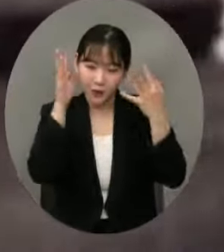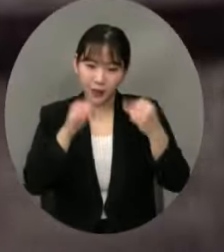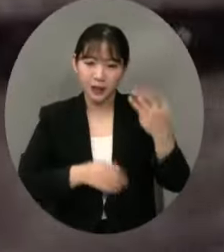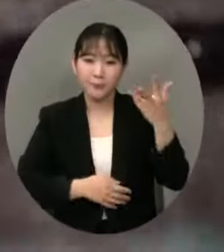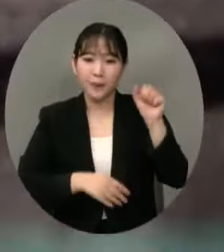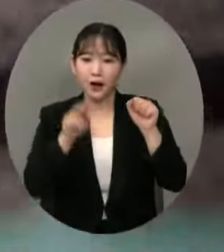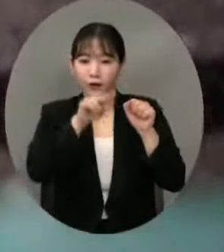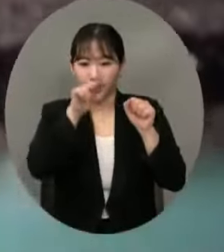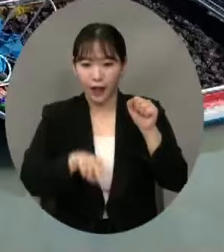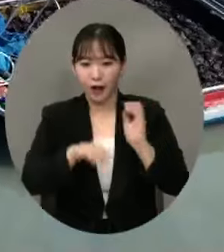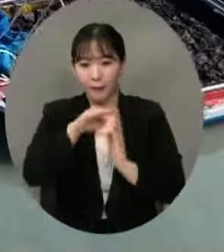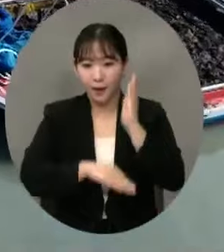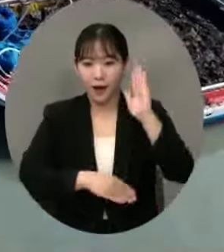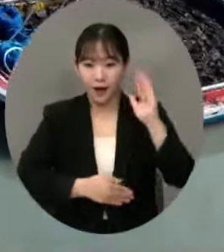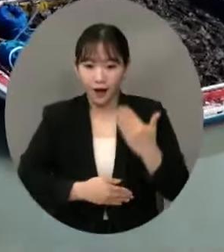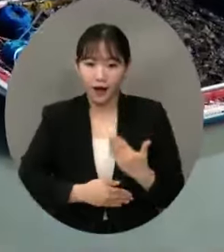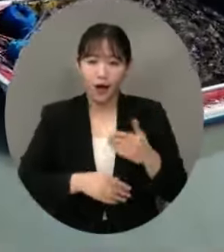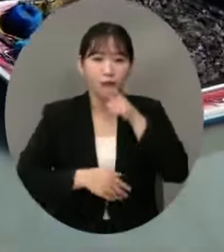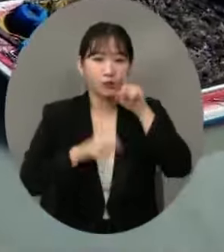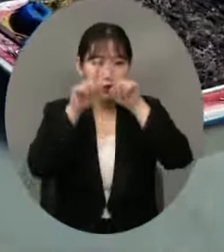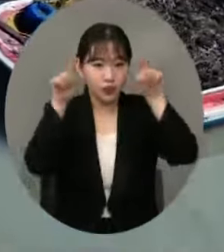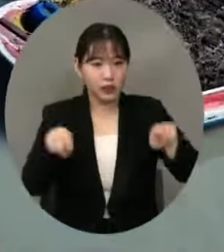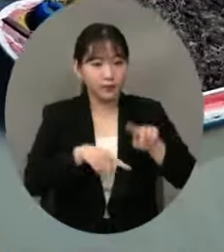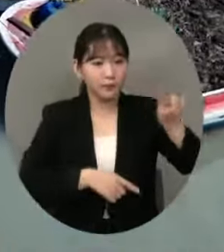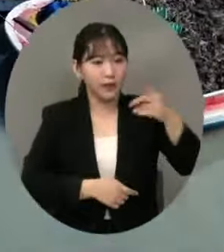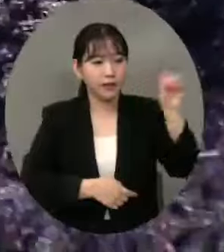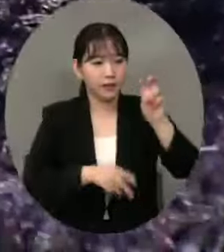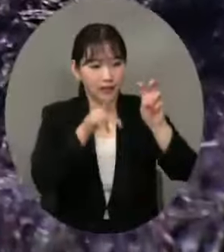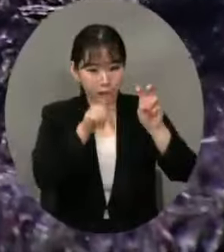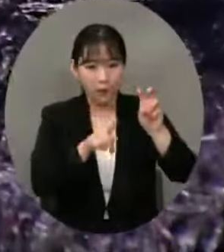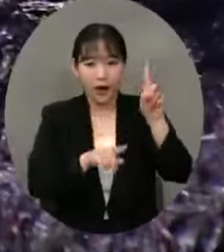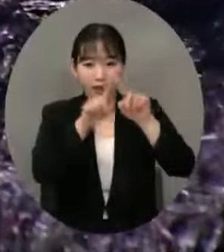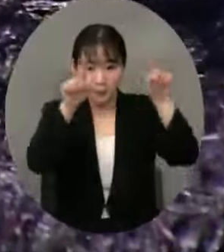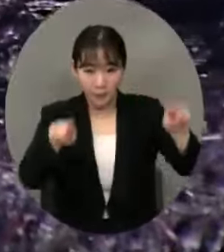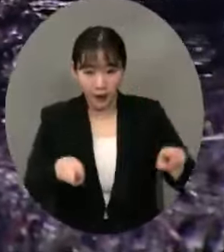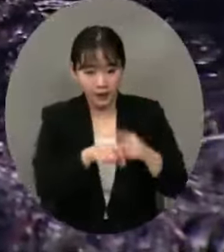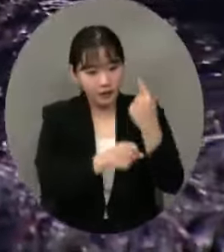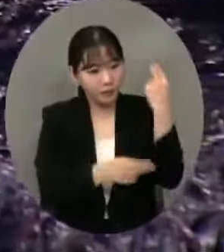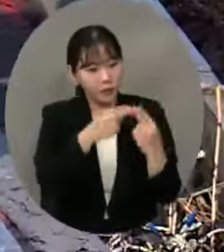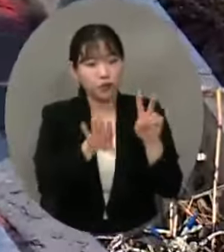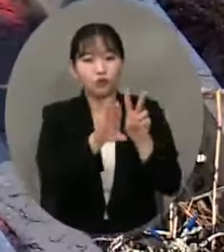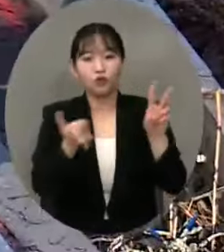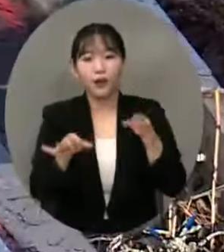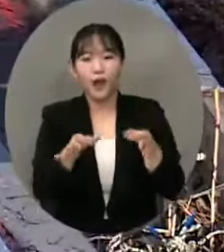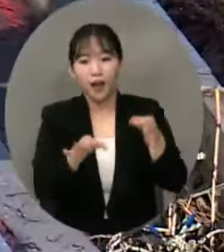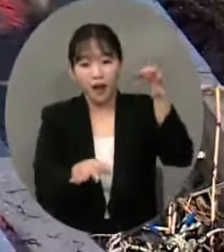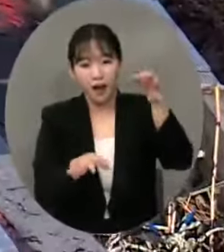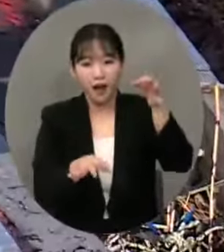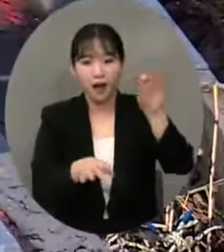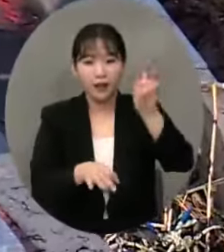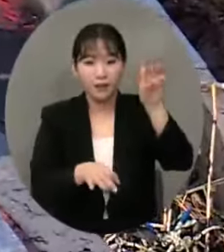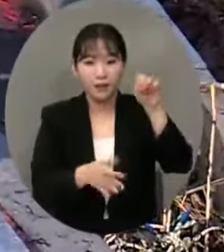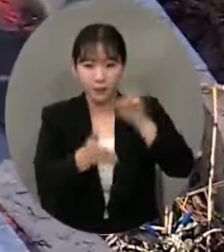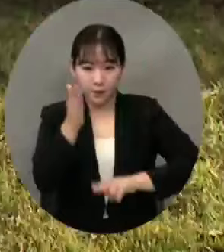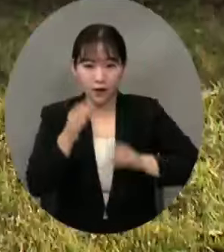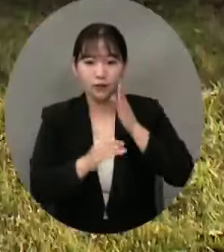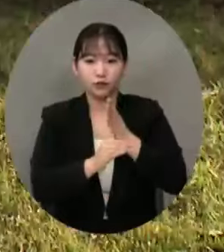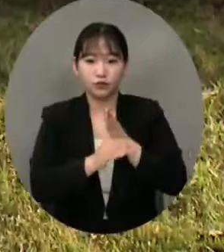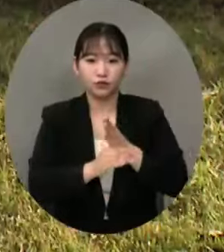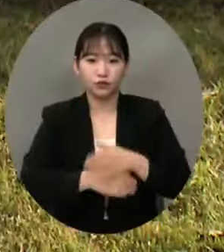8억 달러를 넘어서면서 물김 120kg 한 망에 지난해보다 2배 이상 뛴 30만 원에 거래되고